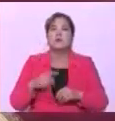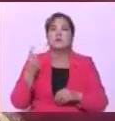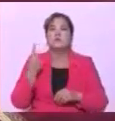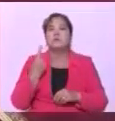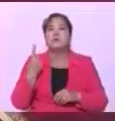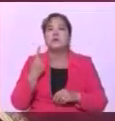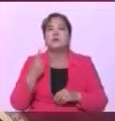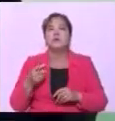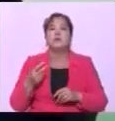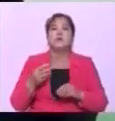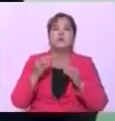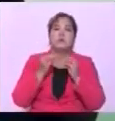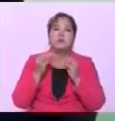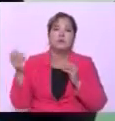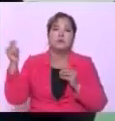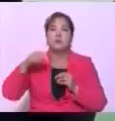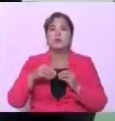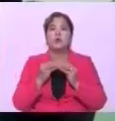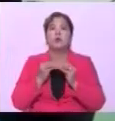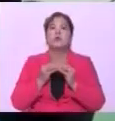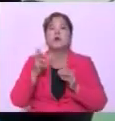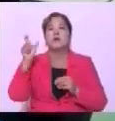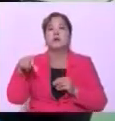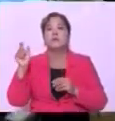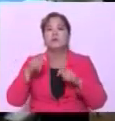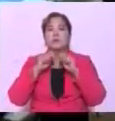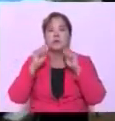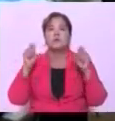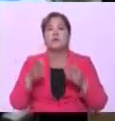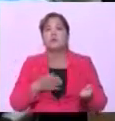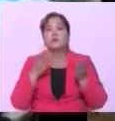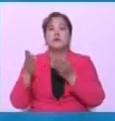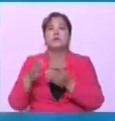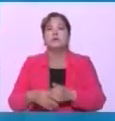де граждан пришедших на избирательный участок и тех кто проголосовал